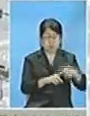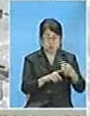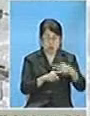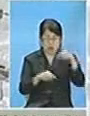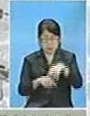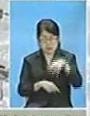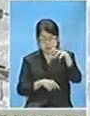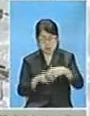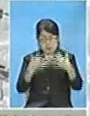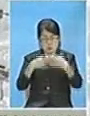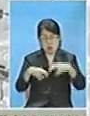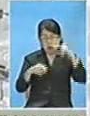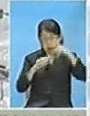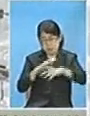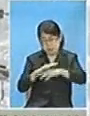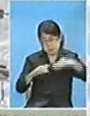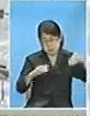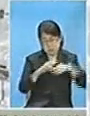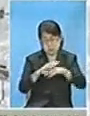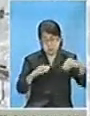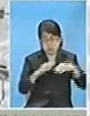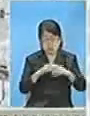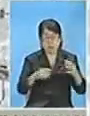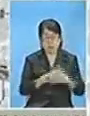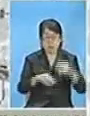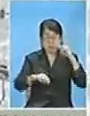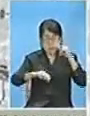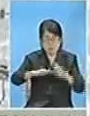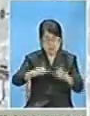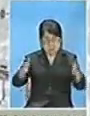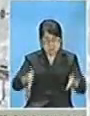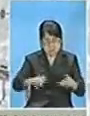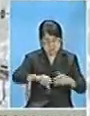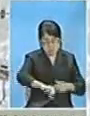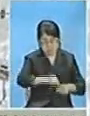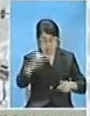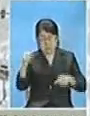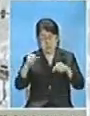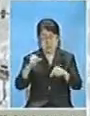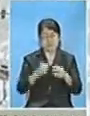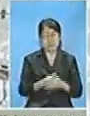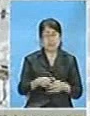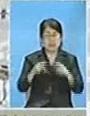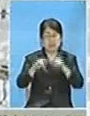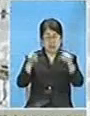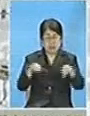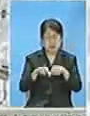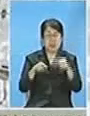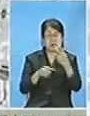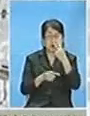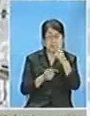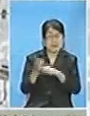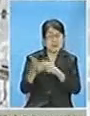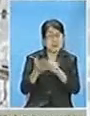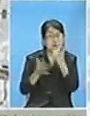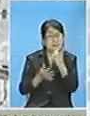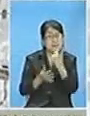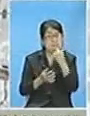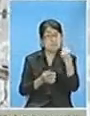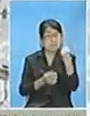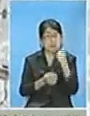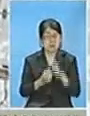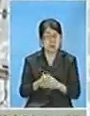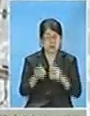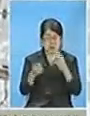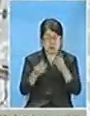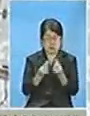ำท่อทำนบประตูระบายน้ำและนี่ครับท่านประธานสี่เหลี่ยมสีเลือดหมูเนี่ยครับจุดอุดกั้นท่อระ